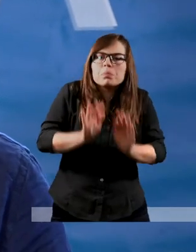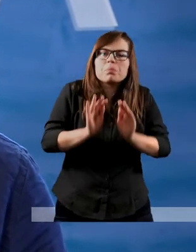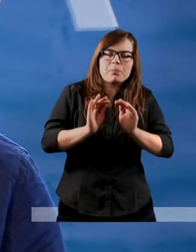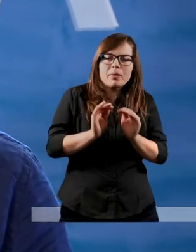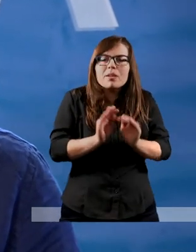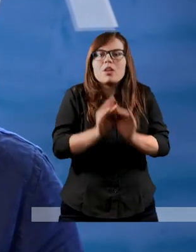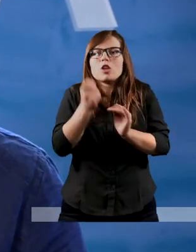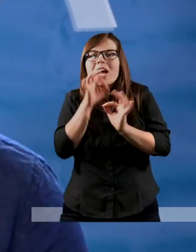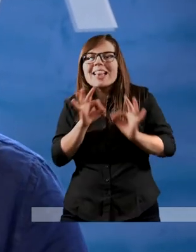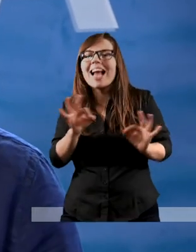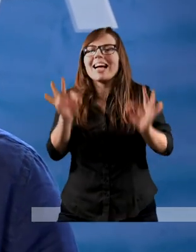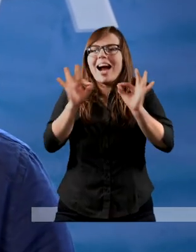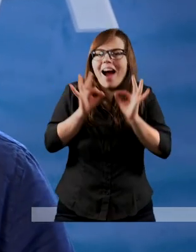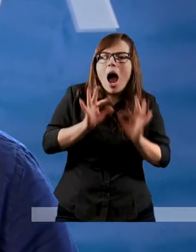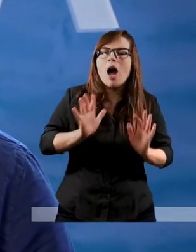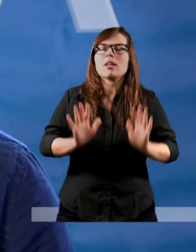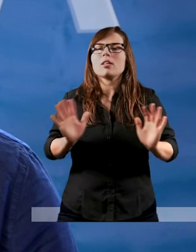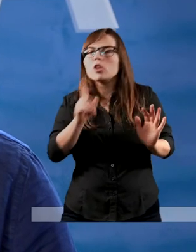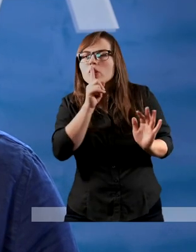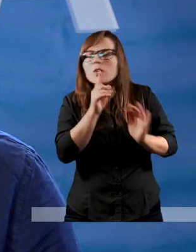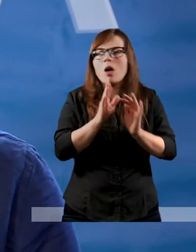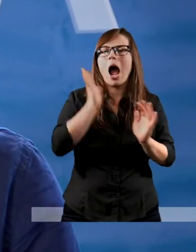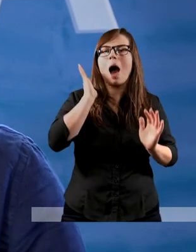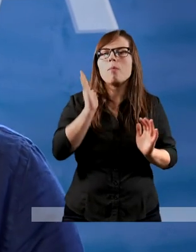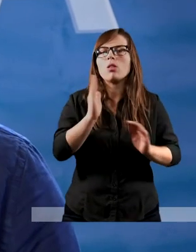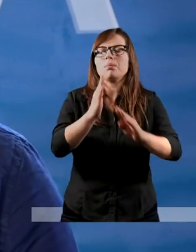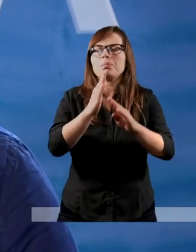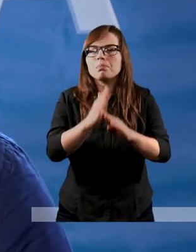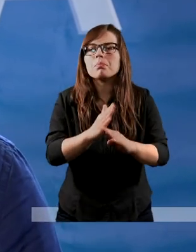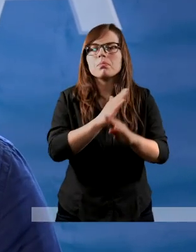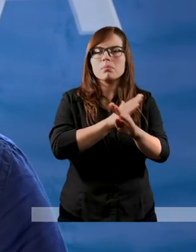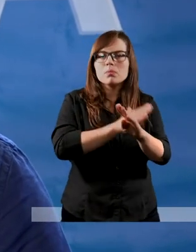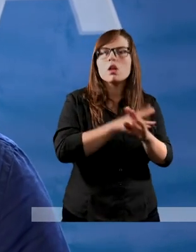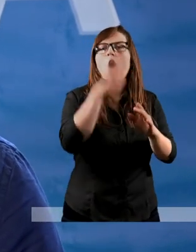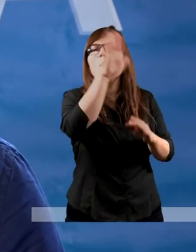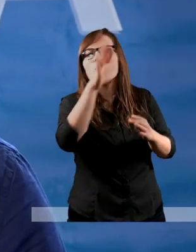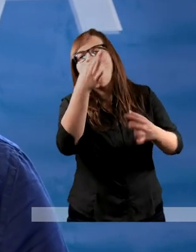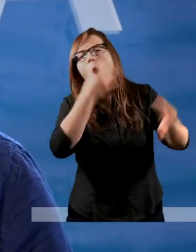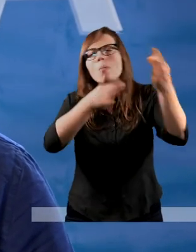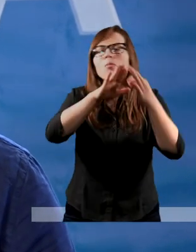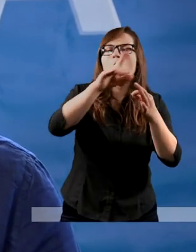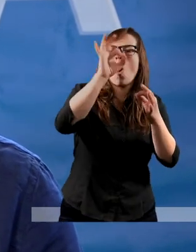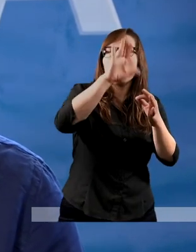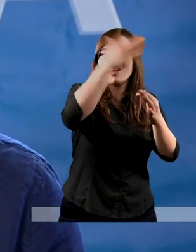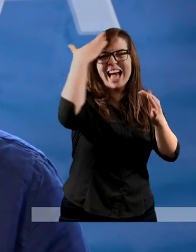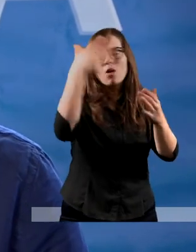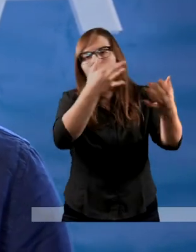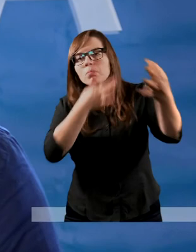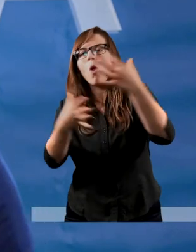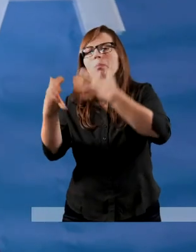cichły, aż była zupełna cisza. Potem moi znajomi opowiadali o Bogu. Jak